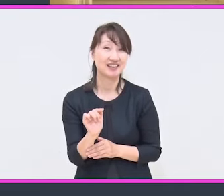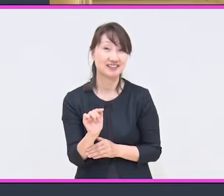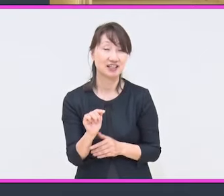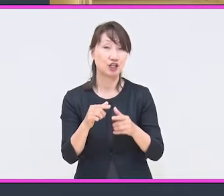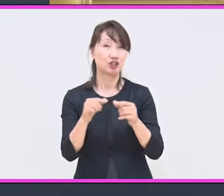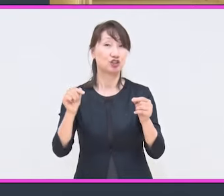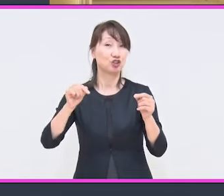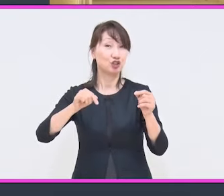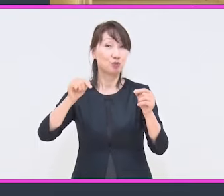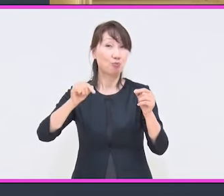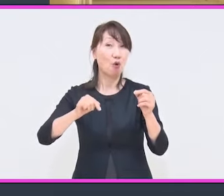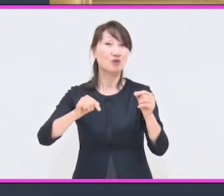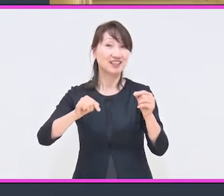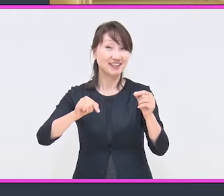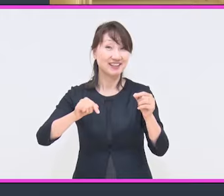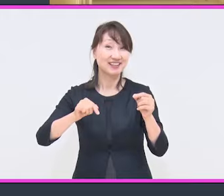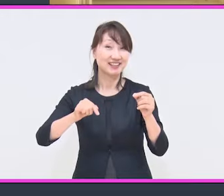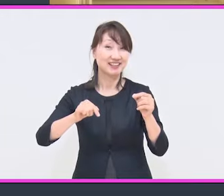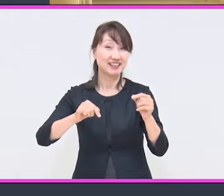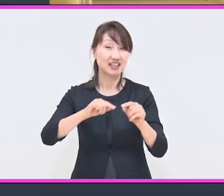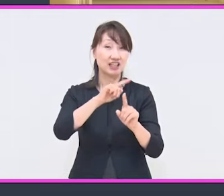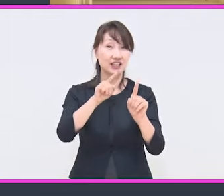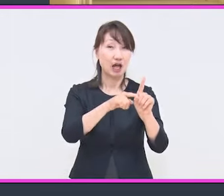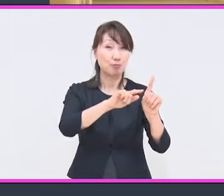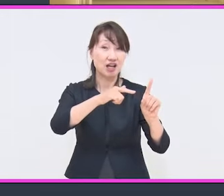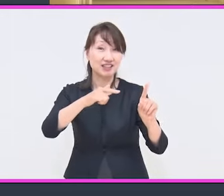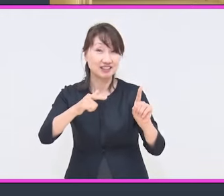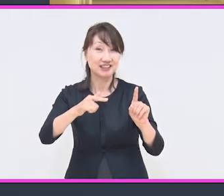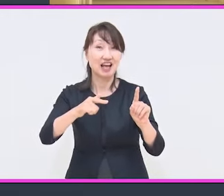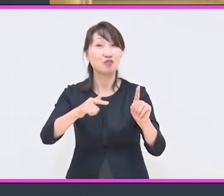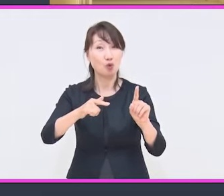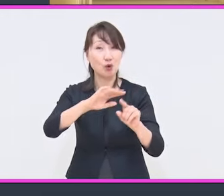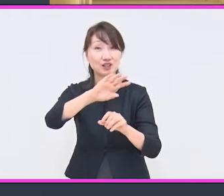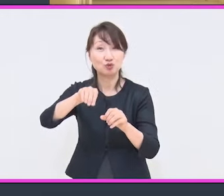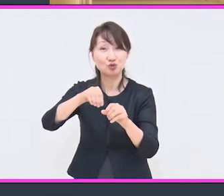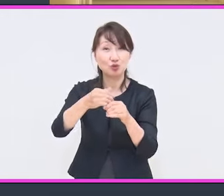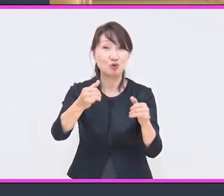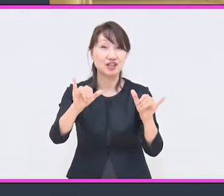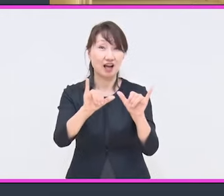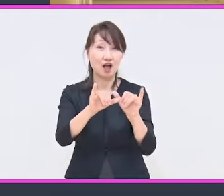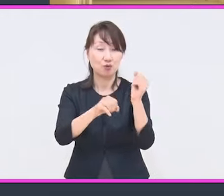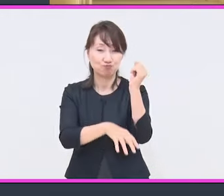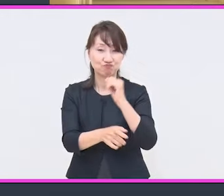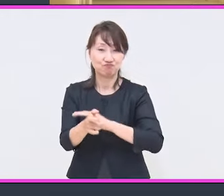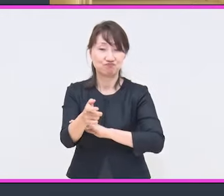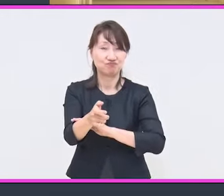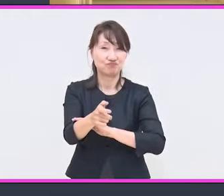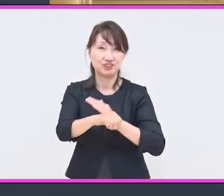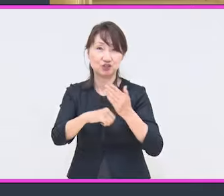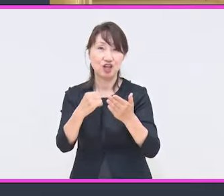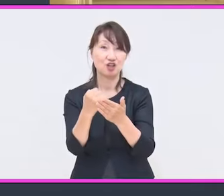日本にダイバーシティ&インクルージョンの社会を根付かせる、実現